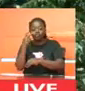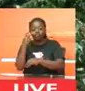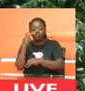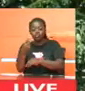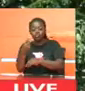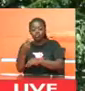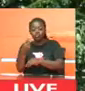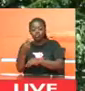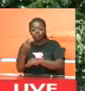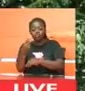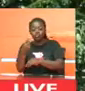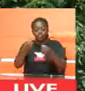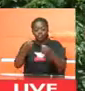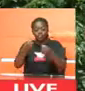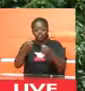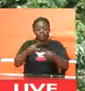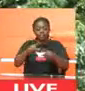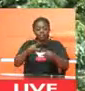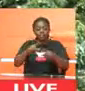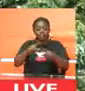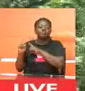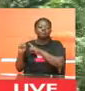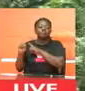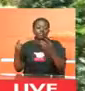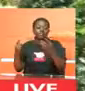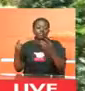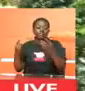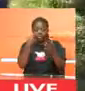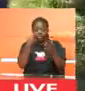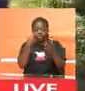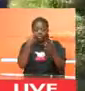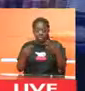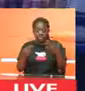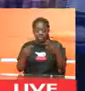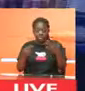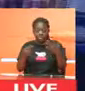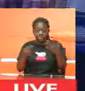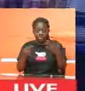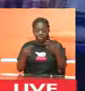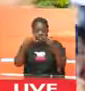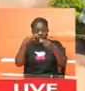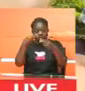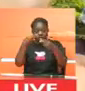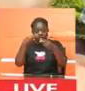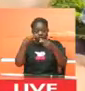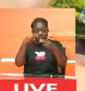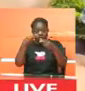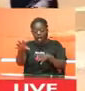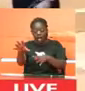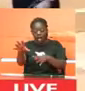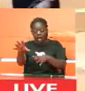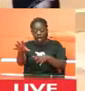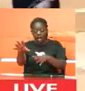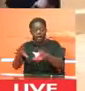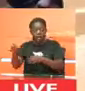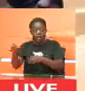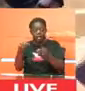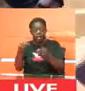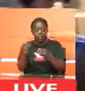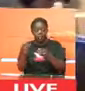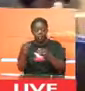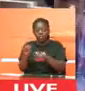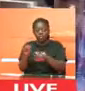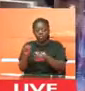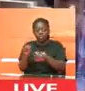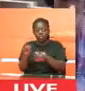abenyegedde emikolwa bino na defense was flight agambye okuba nti yabadde mu katambi ngayola sendo lukiko alubaddemu era bana